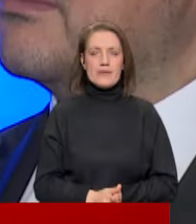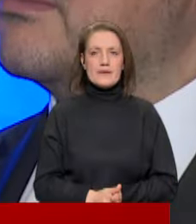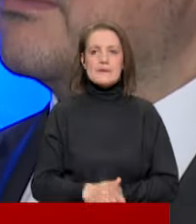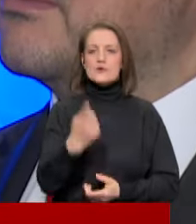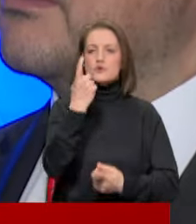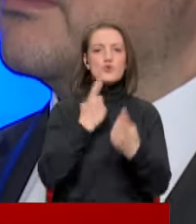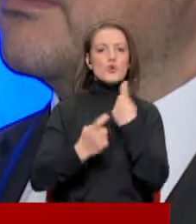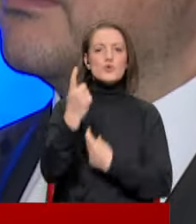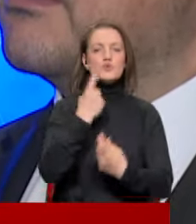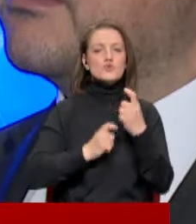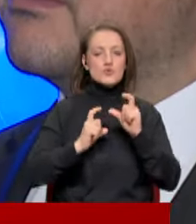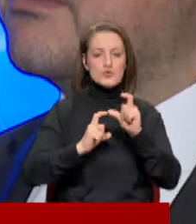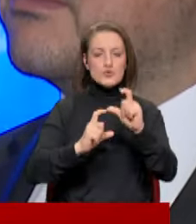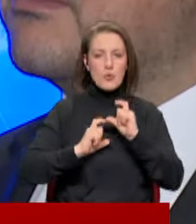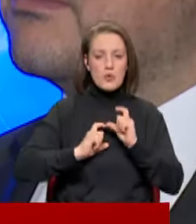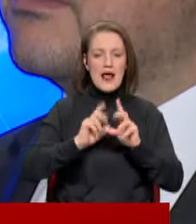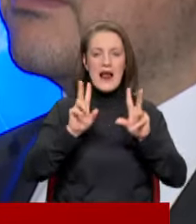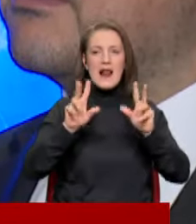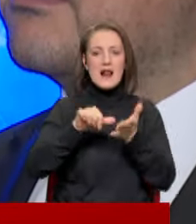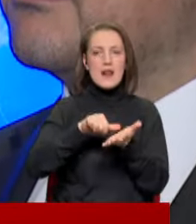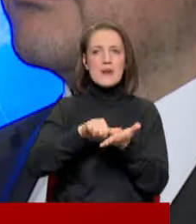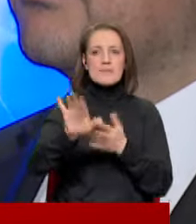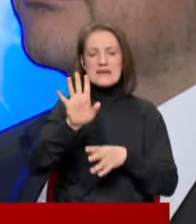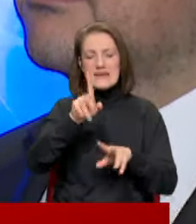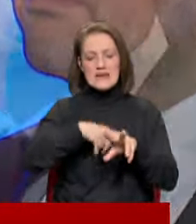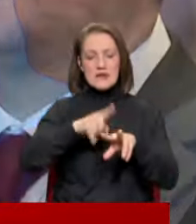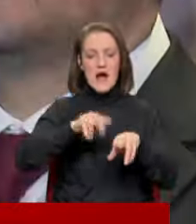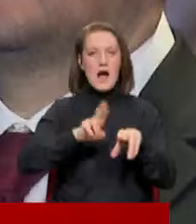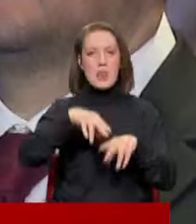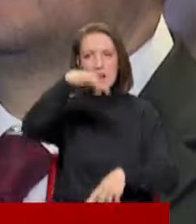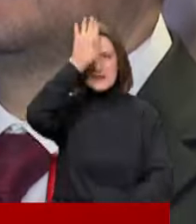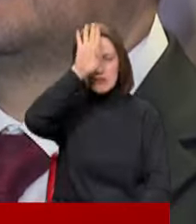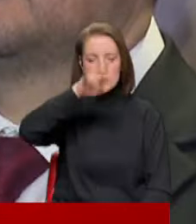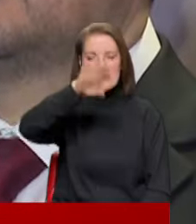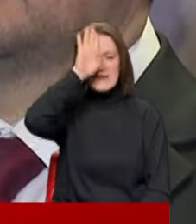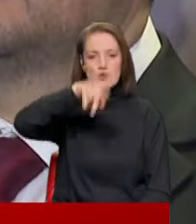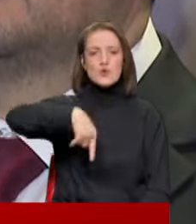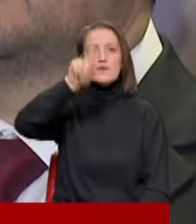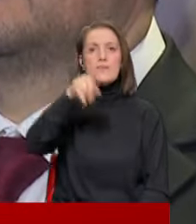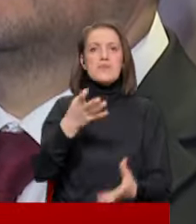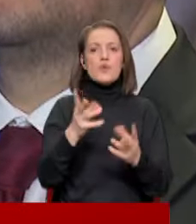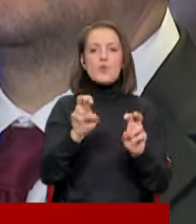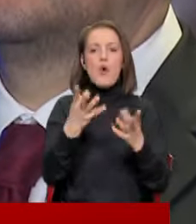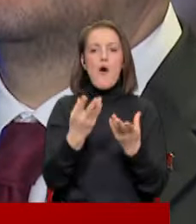sorduğunuz soruların tamamında ya Kanal İstanbul var İstanbul'un gündeminde olmayan hiçbir iş